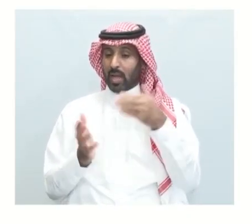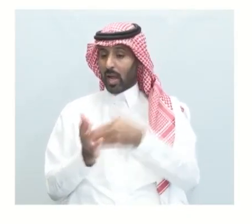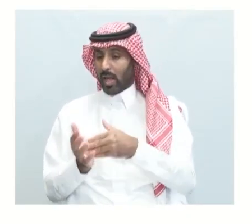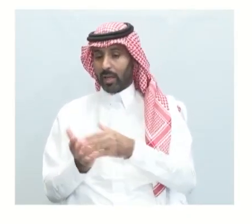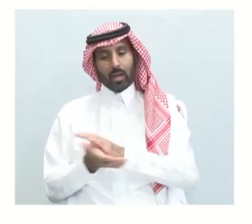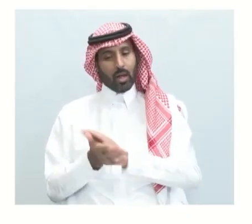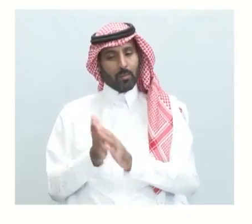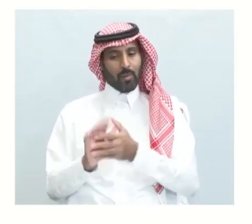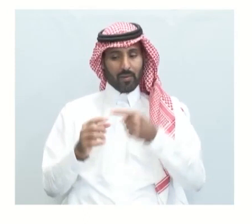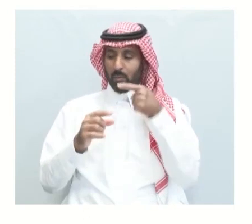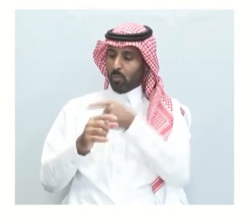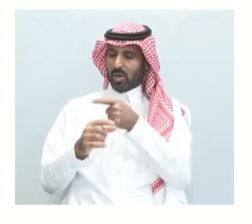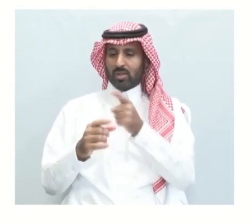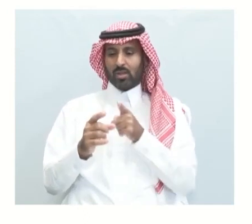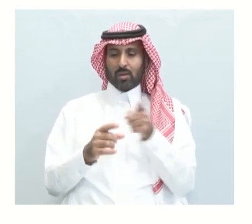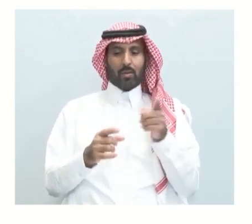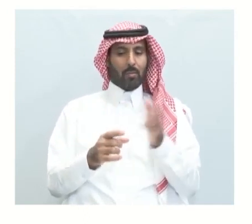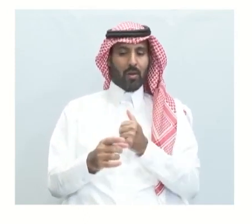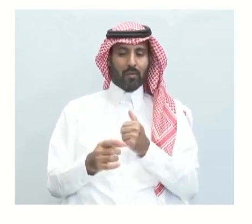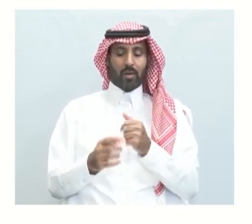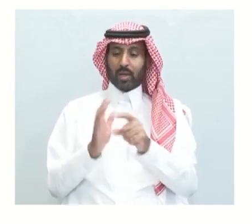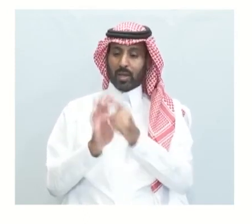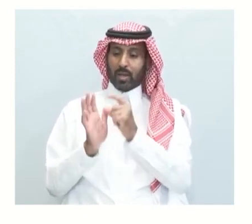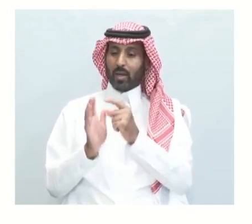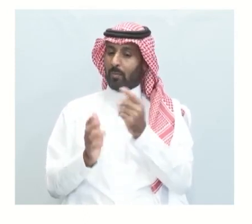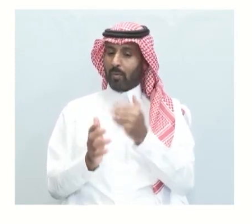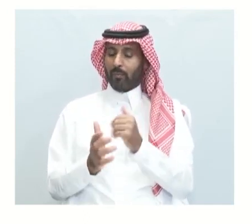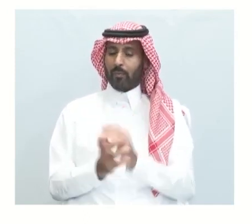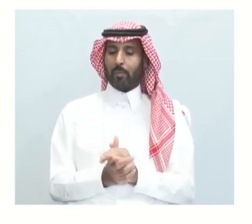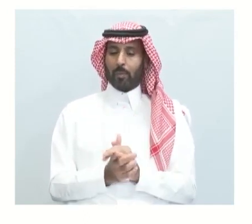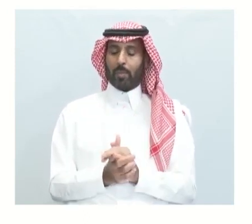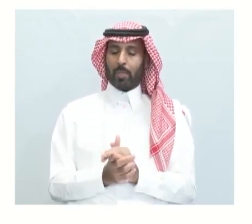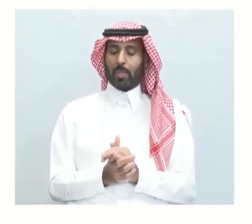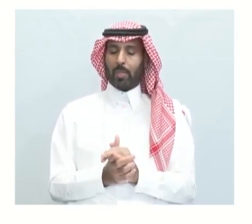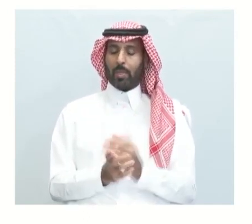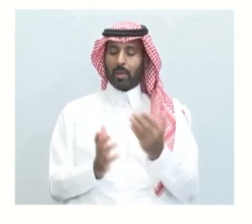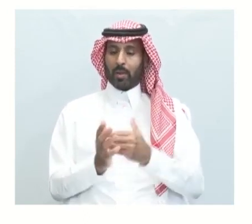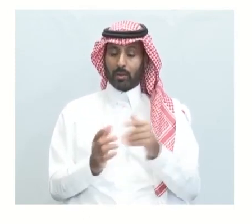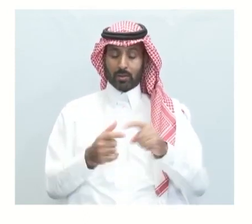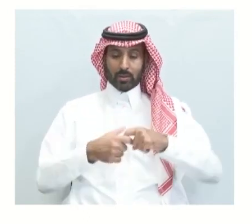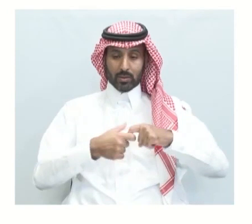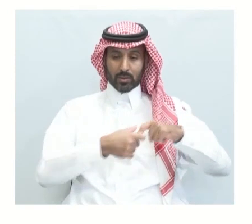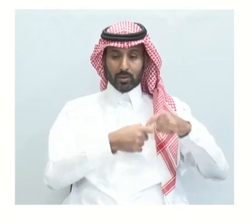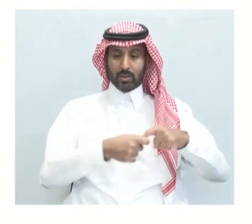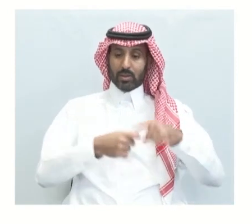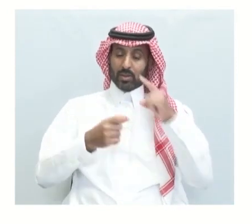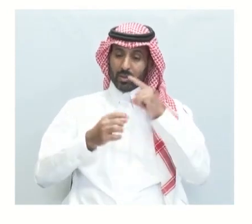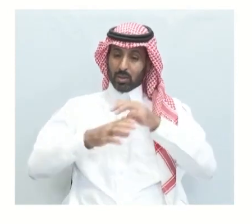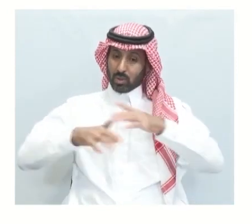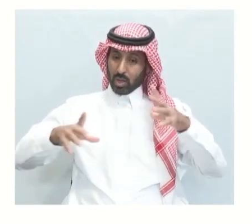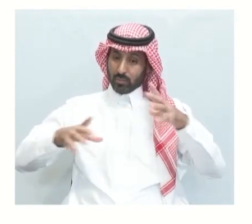التي لا تحمل فيها حقل العنوان اي بيانات احدى مزايا القائمه المترابطه هي ان حجمها